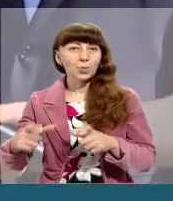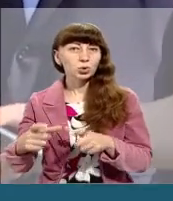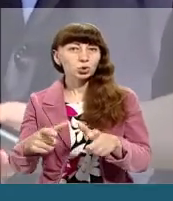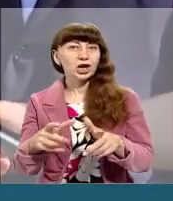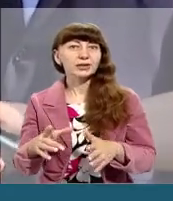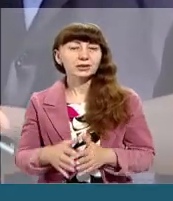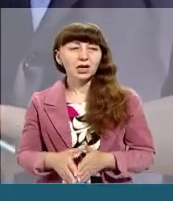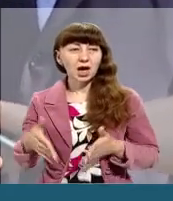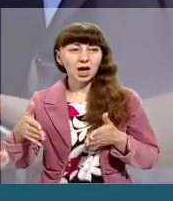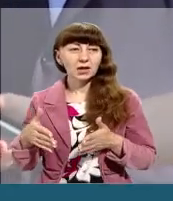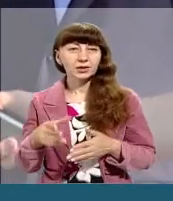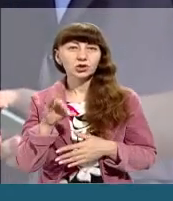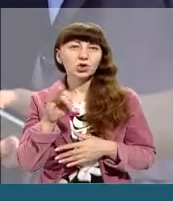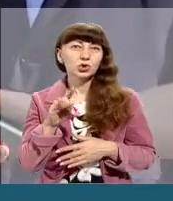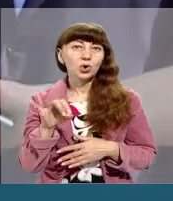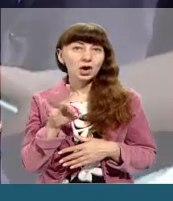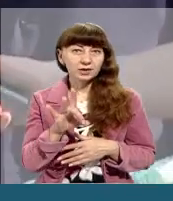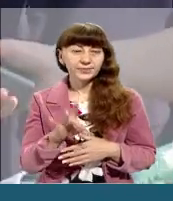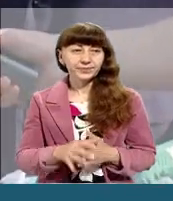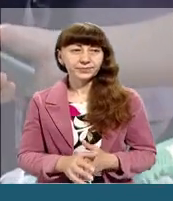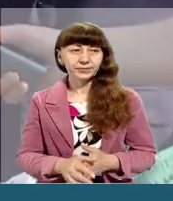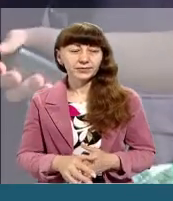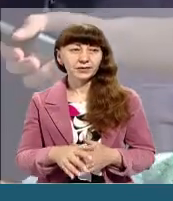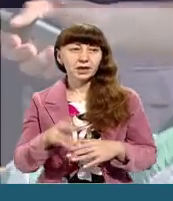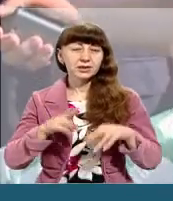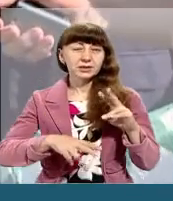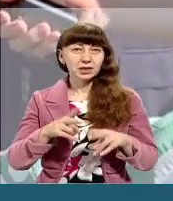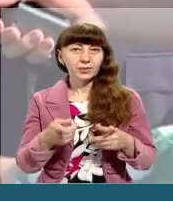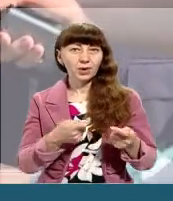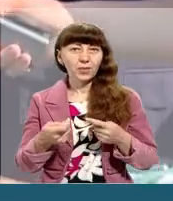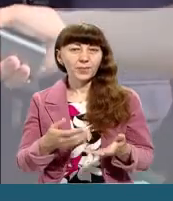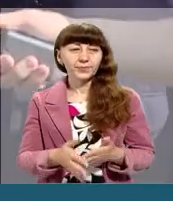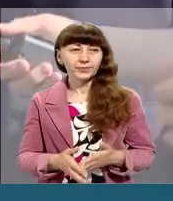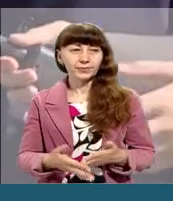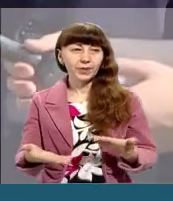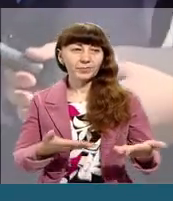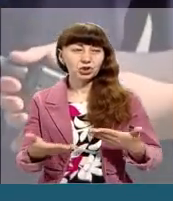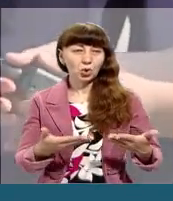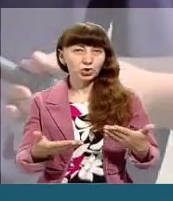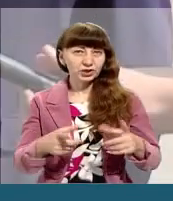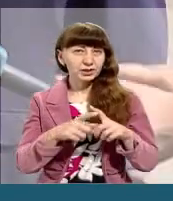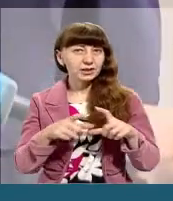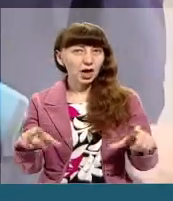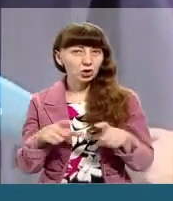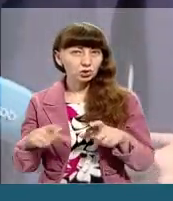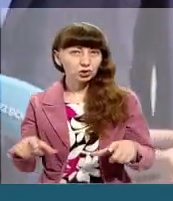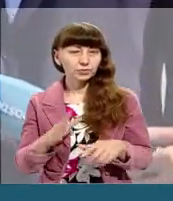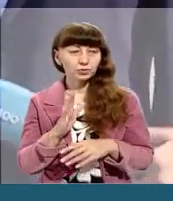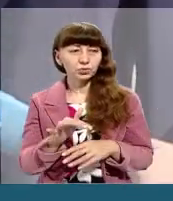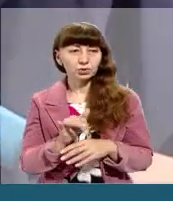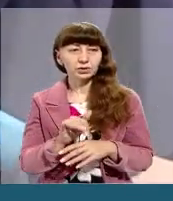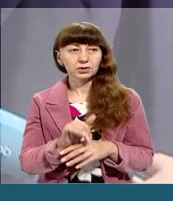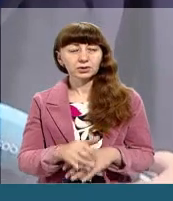поверхность. Полностью местный у нас подрядчик. Это по пешеходным дорожкам. А по парковкам у нас Теория Агент, астанинская